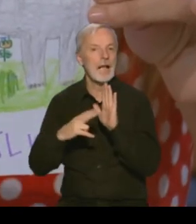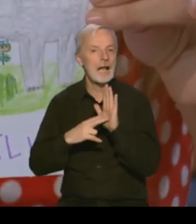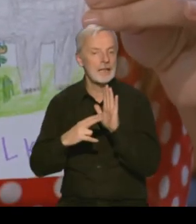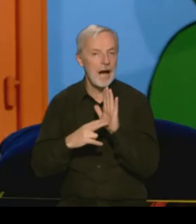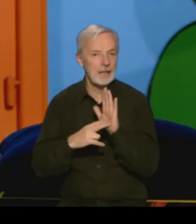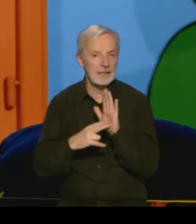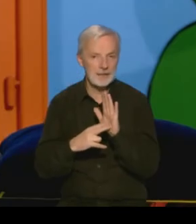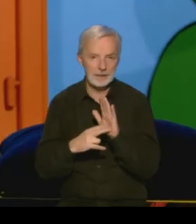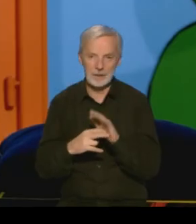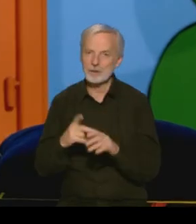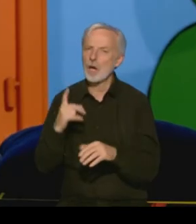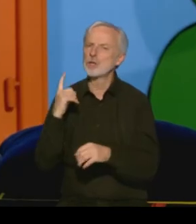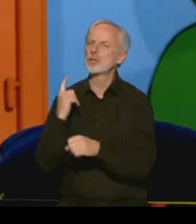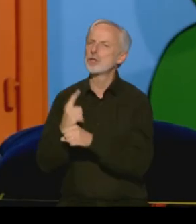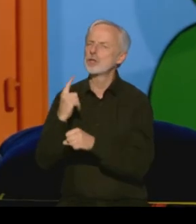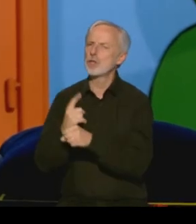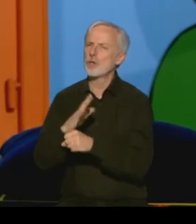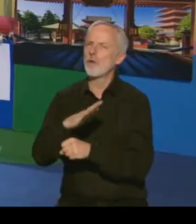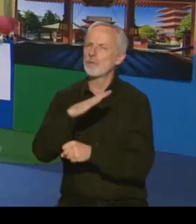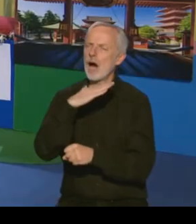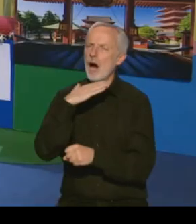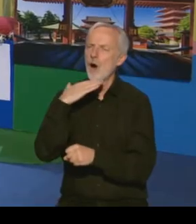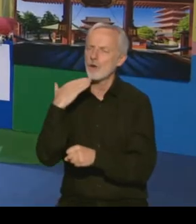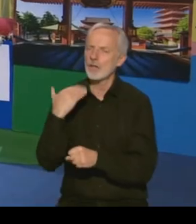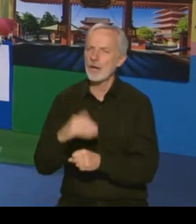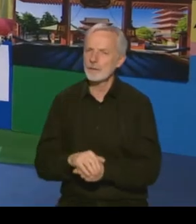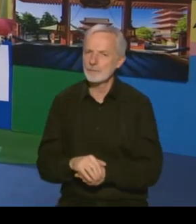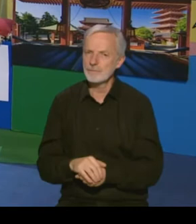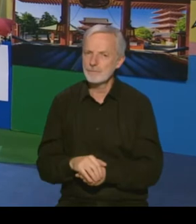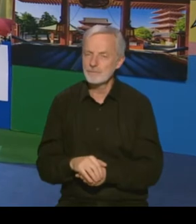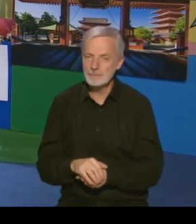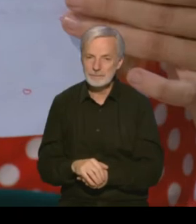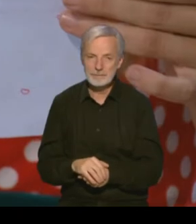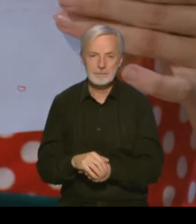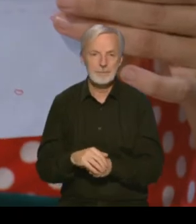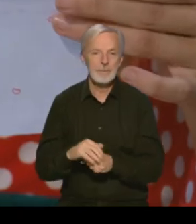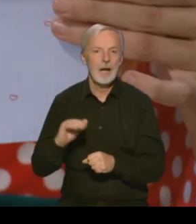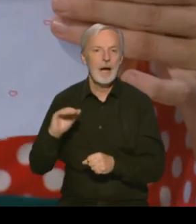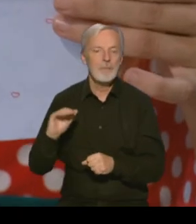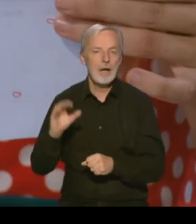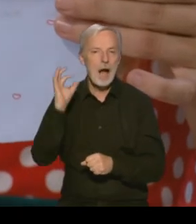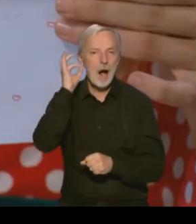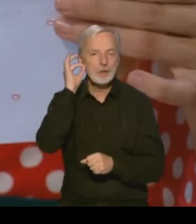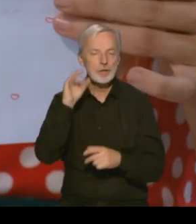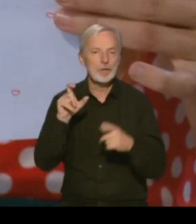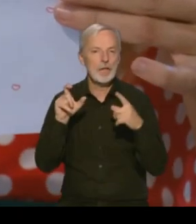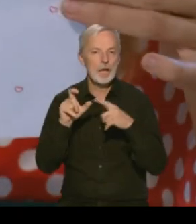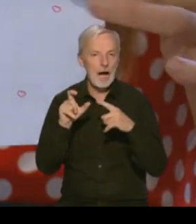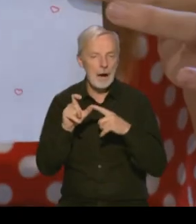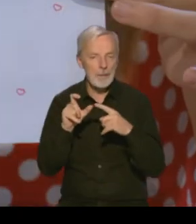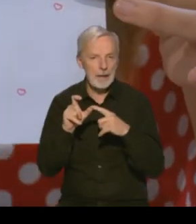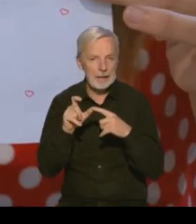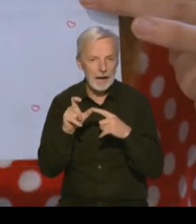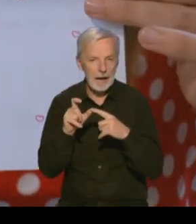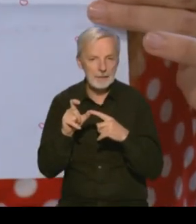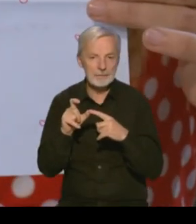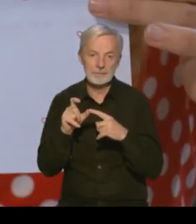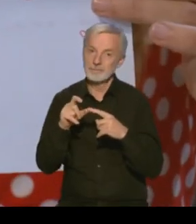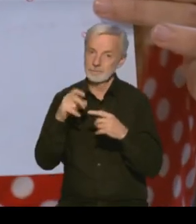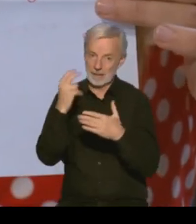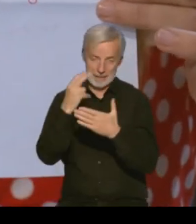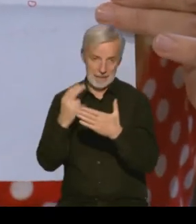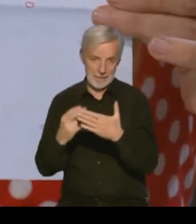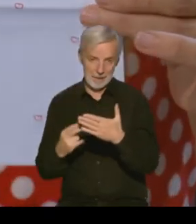Teda ty jsi šikovná, Natálko. A Gábinka Šťastná z Mnichova Hradiště a její